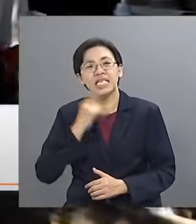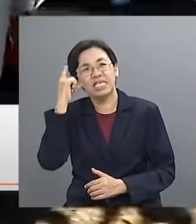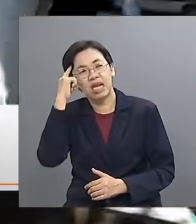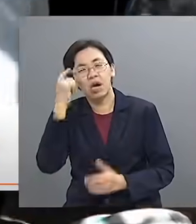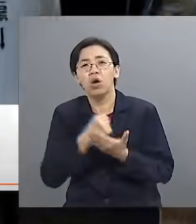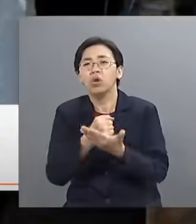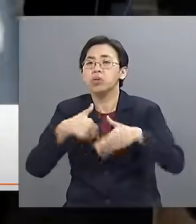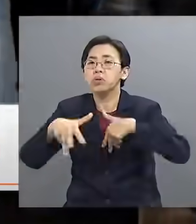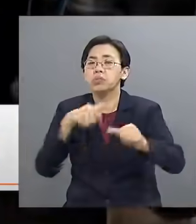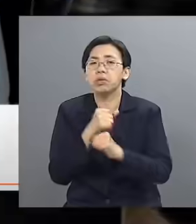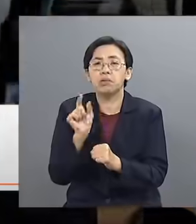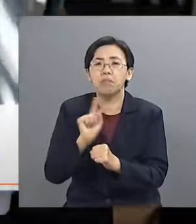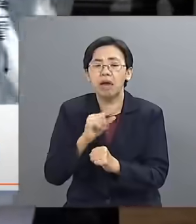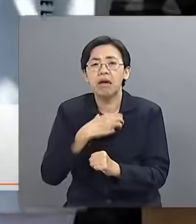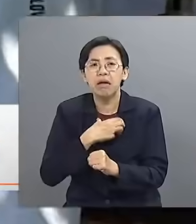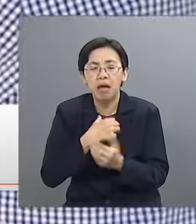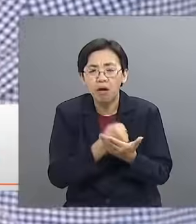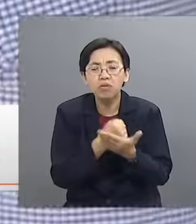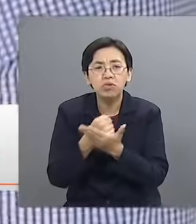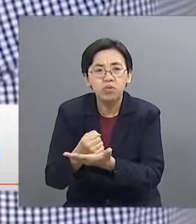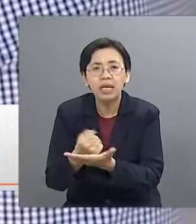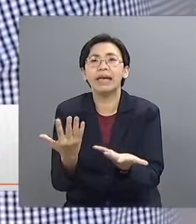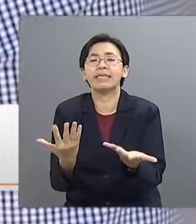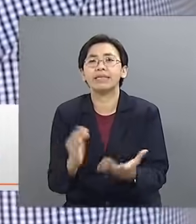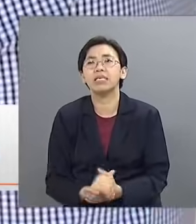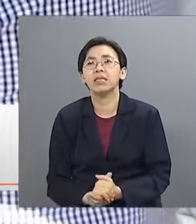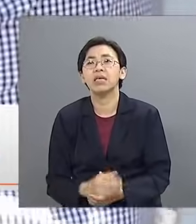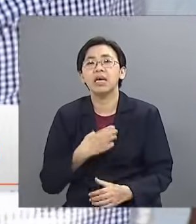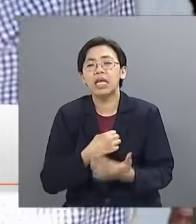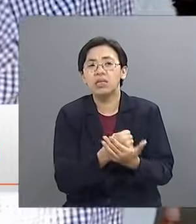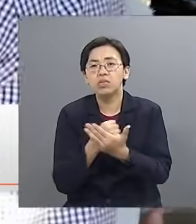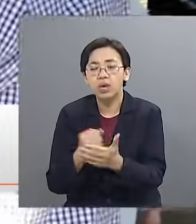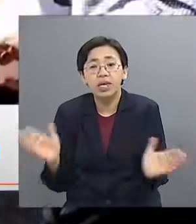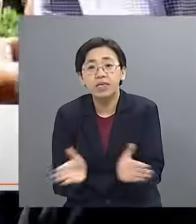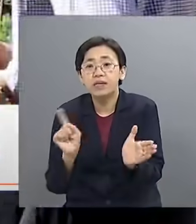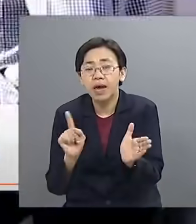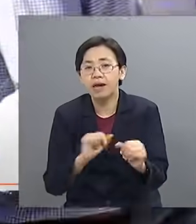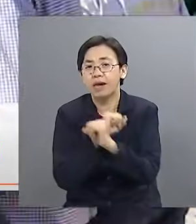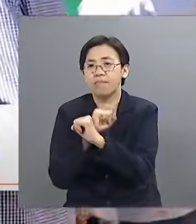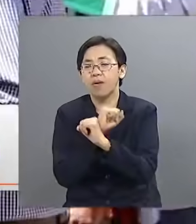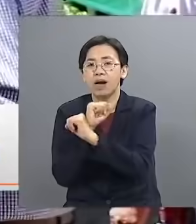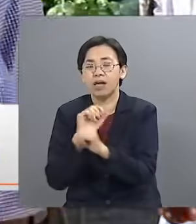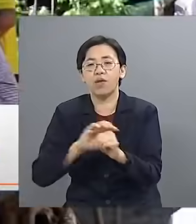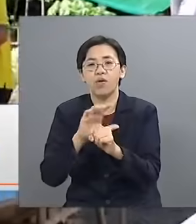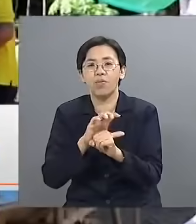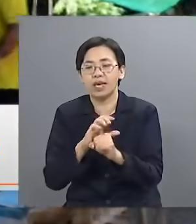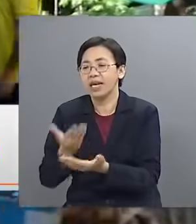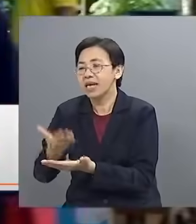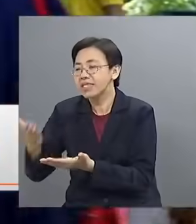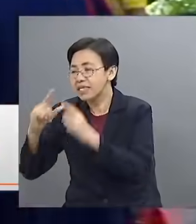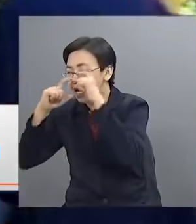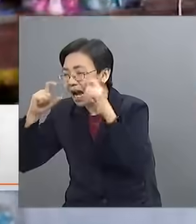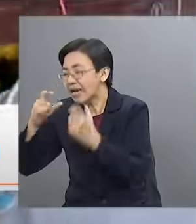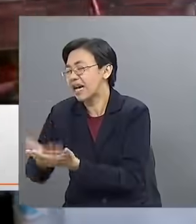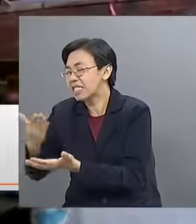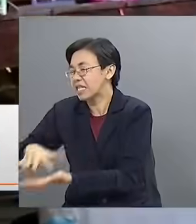ไรดีอยากจะแบ่งเบาภาระนะคะโดยอยากจะสนับสนุนด้านการป้องกันก็เลยไปซื้อหน้ากากอนามัยมาแจกชาวบ้านทุกครอบครัวเลย